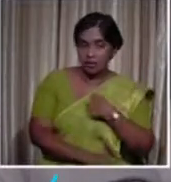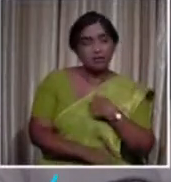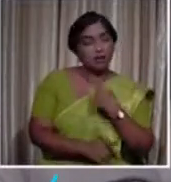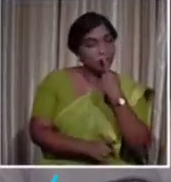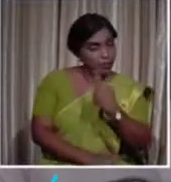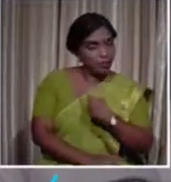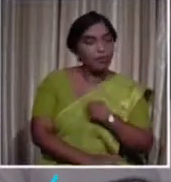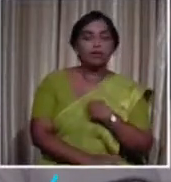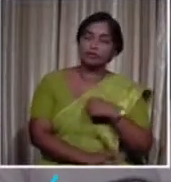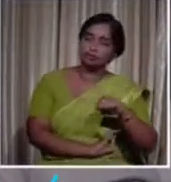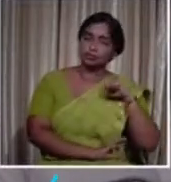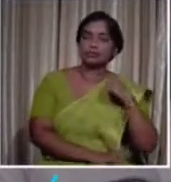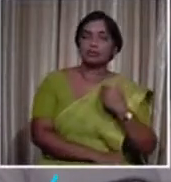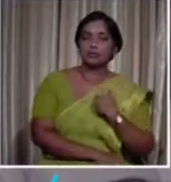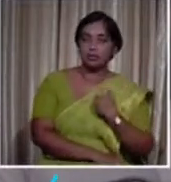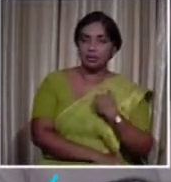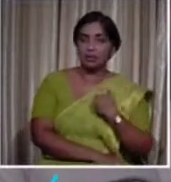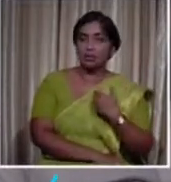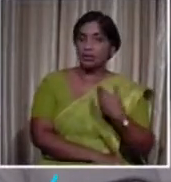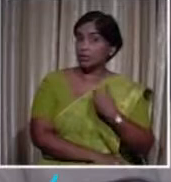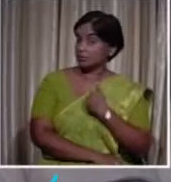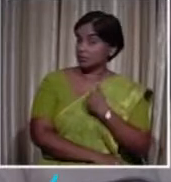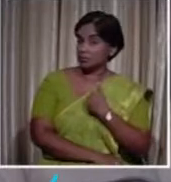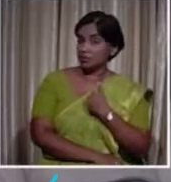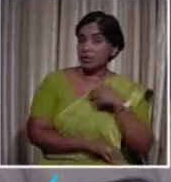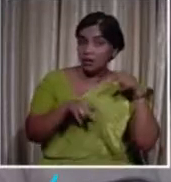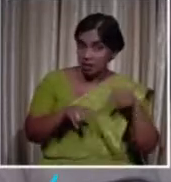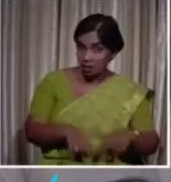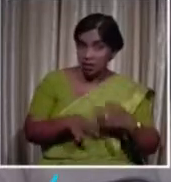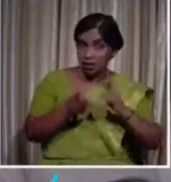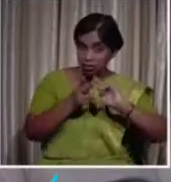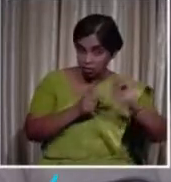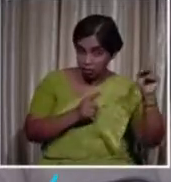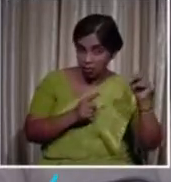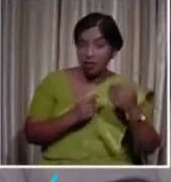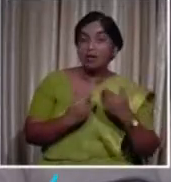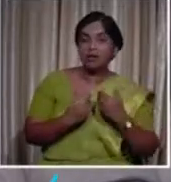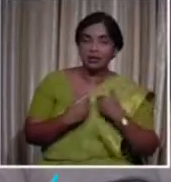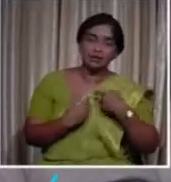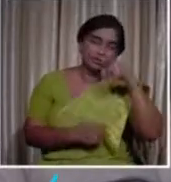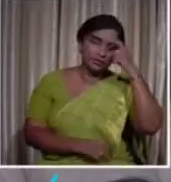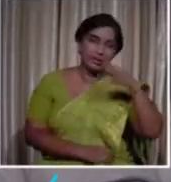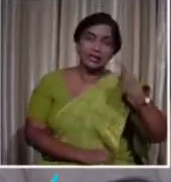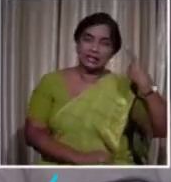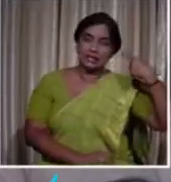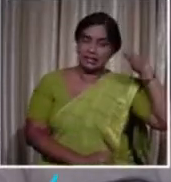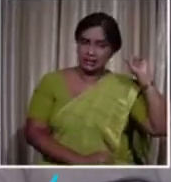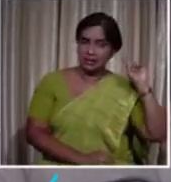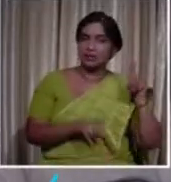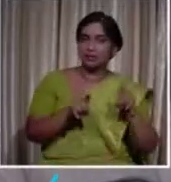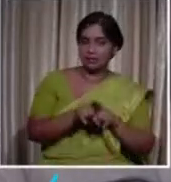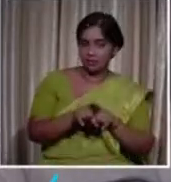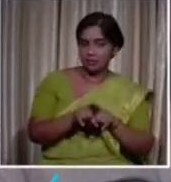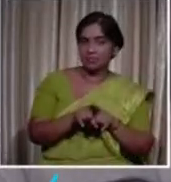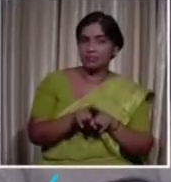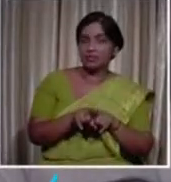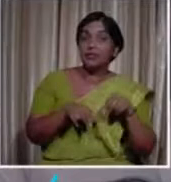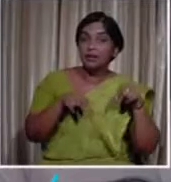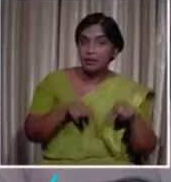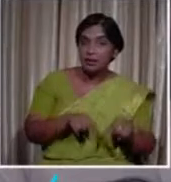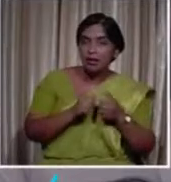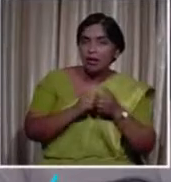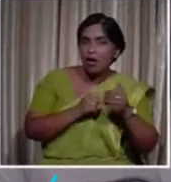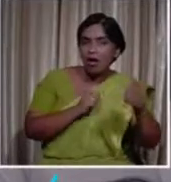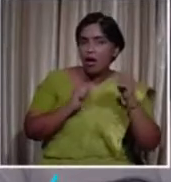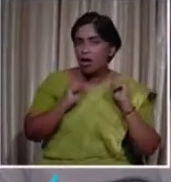අභියෝගය බාරගත්තා මාව අද එපා වුණේ මොකද අපි දැක්කා ඊයේ වෙනකන් මේක යන්නේ